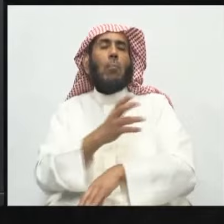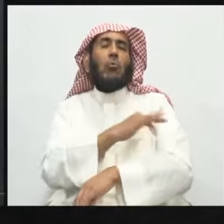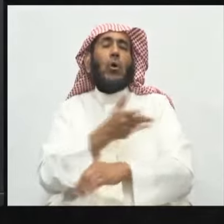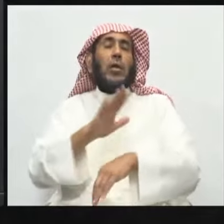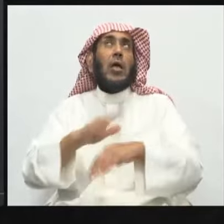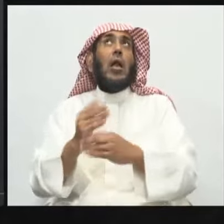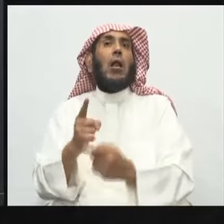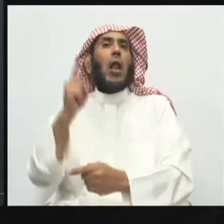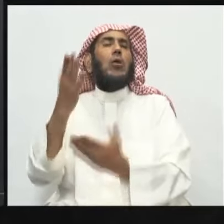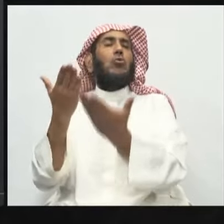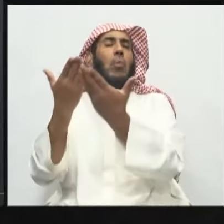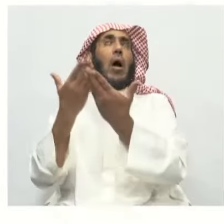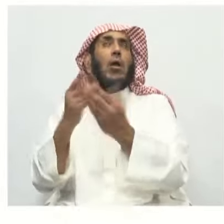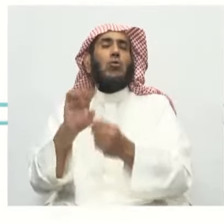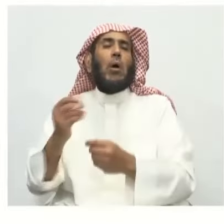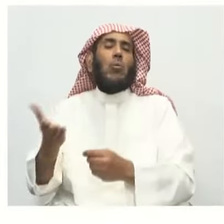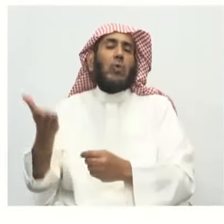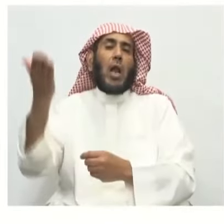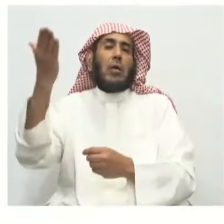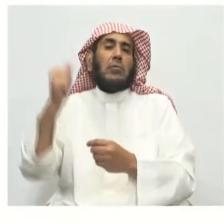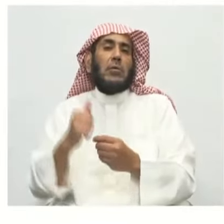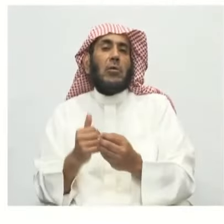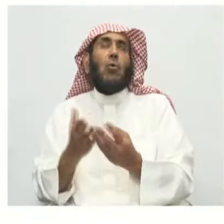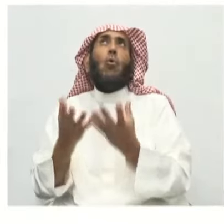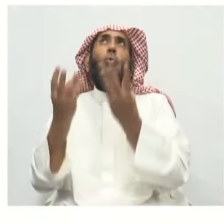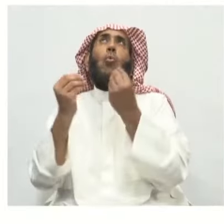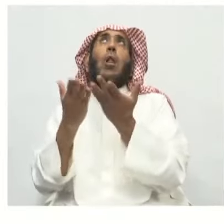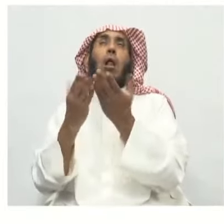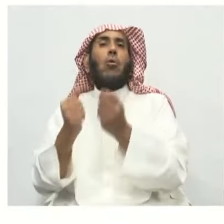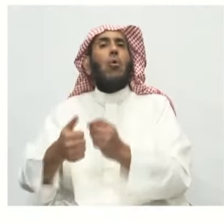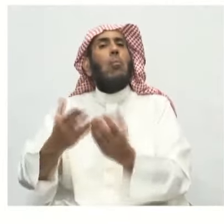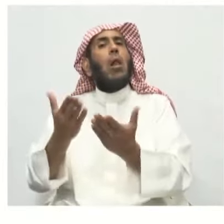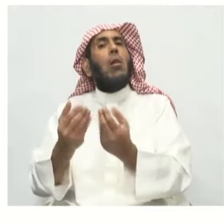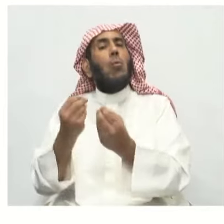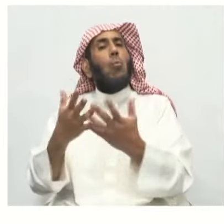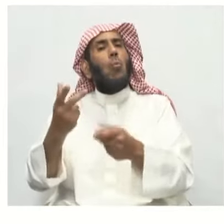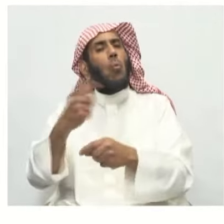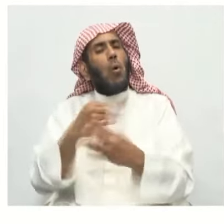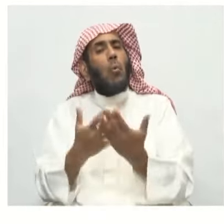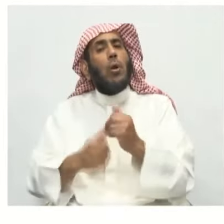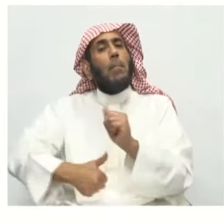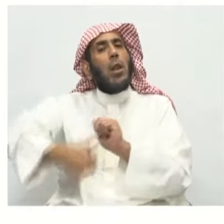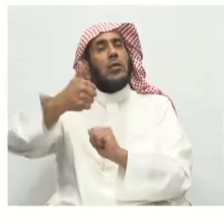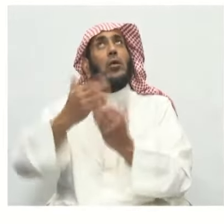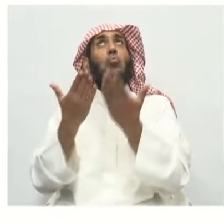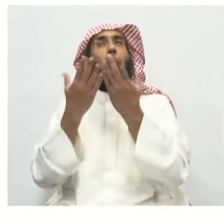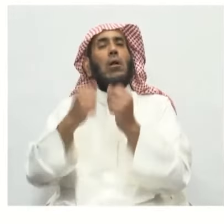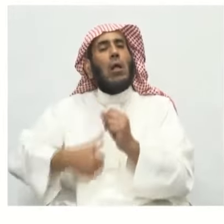عليه سبحانه وتعالى نعم المولى ونعم النصير المراد